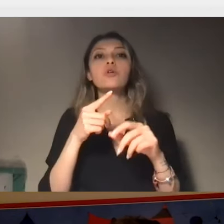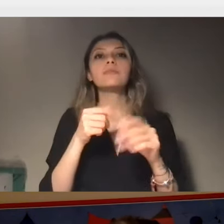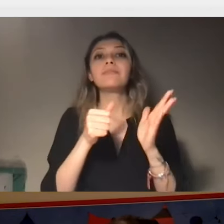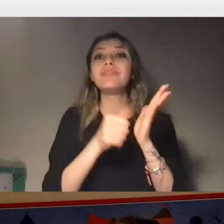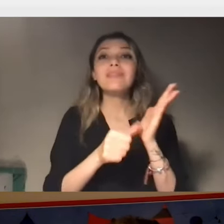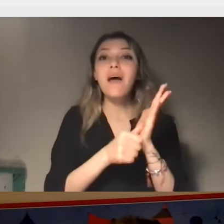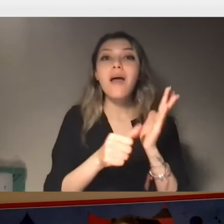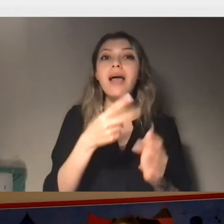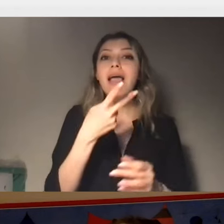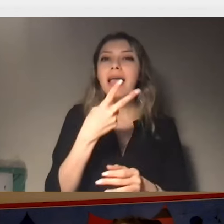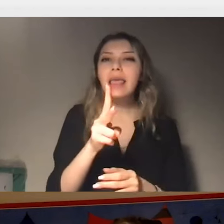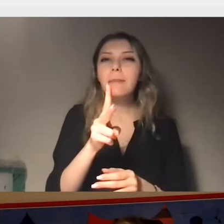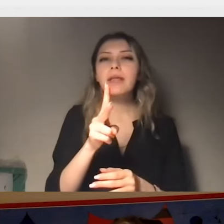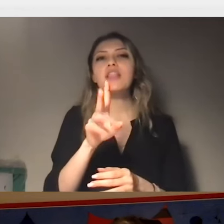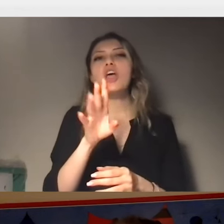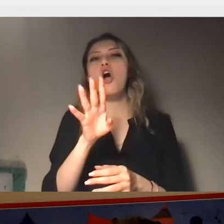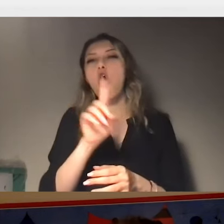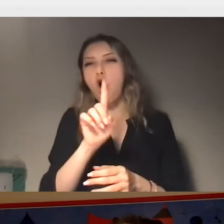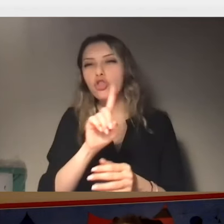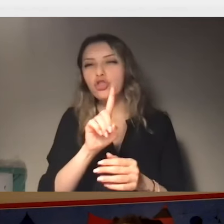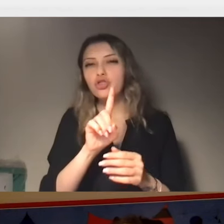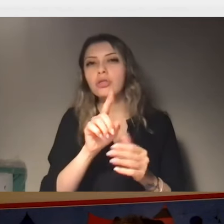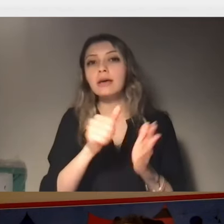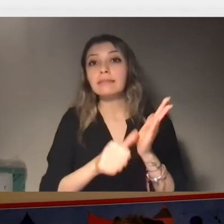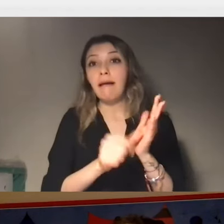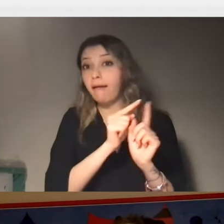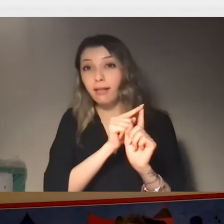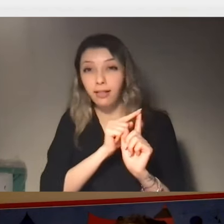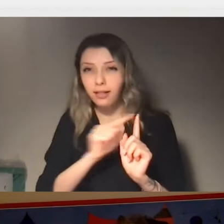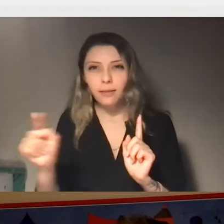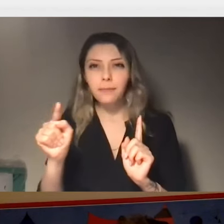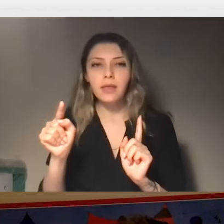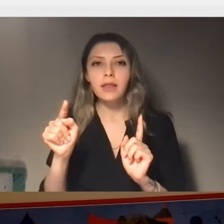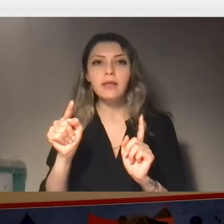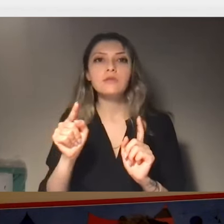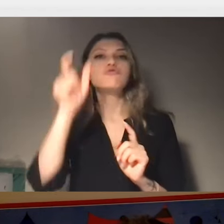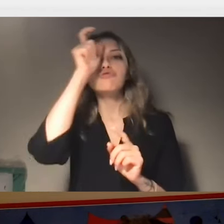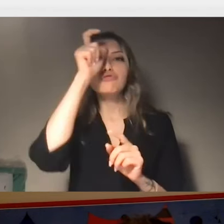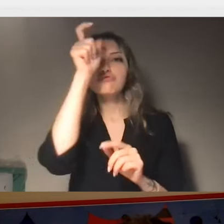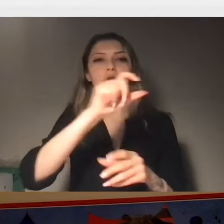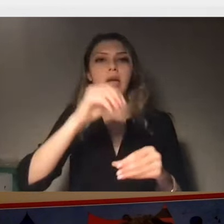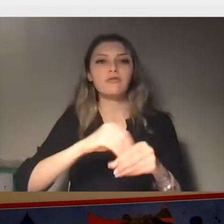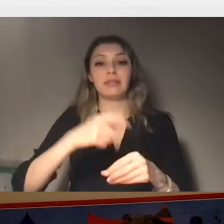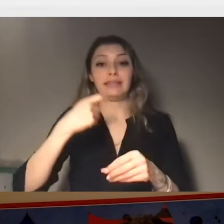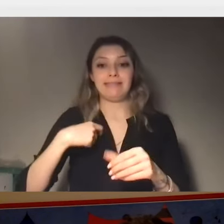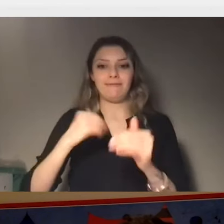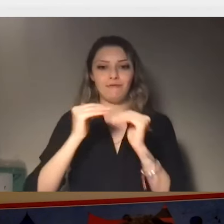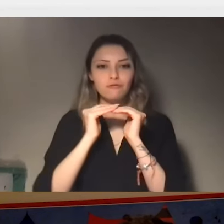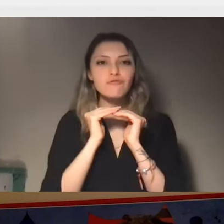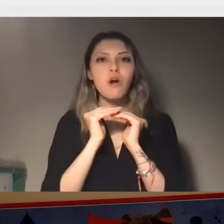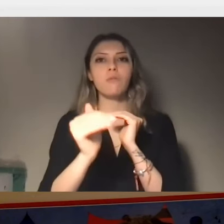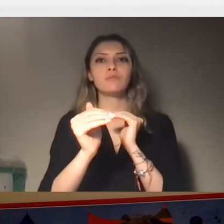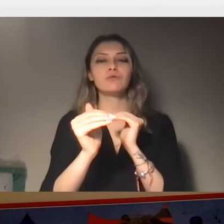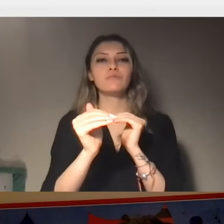yani 2010 döneminden sonra ağırlıklı olarak Türkiye'de sivil toplumla yani insan hakları